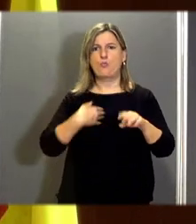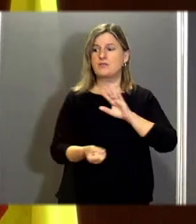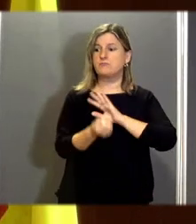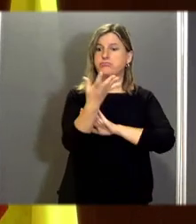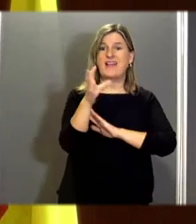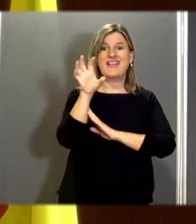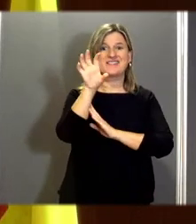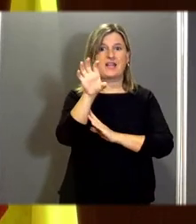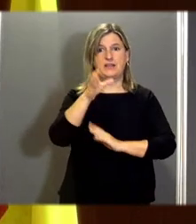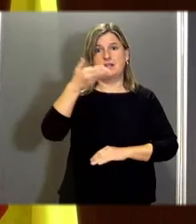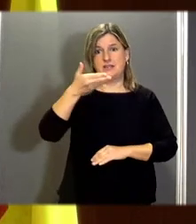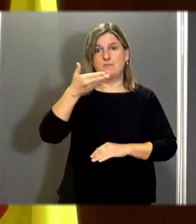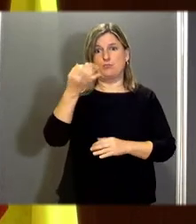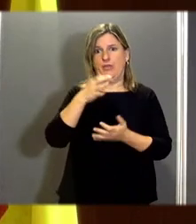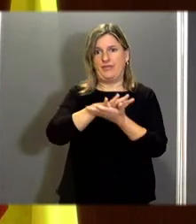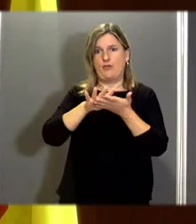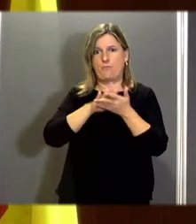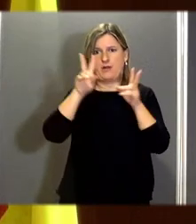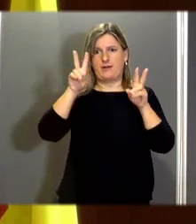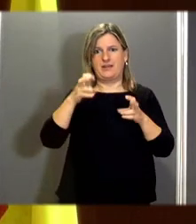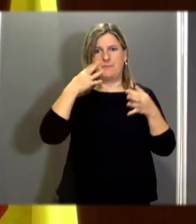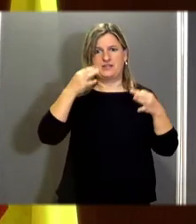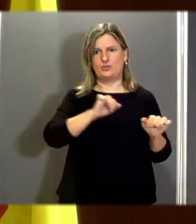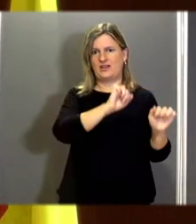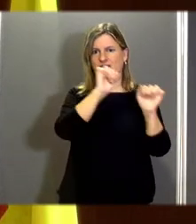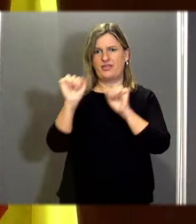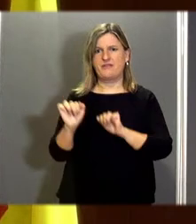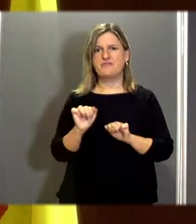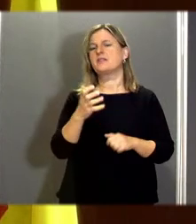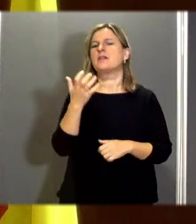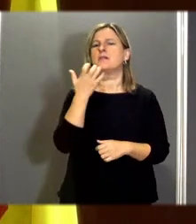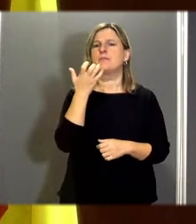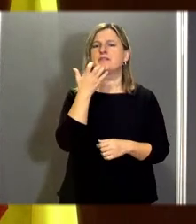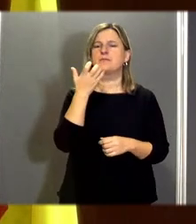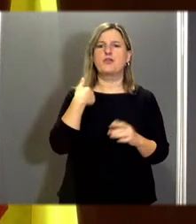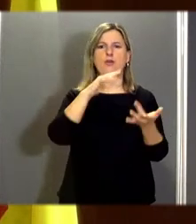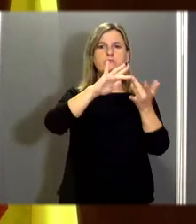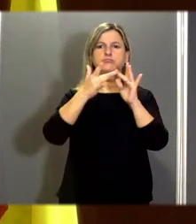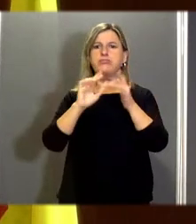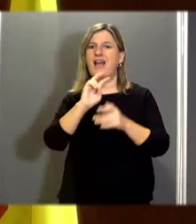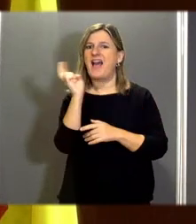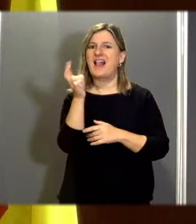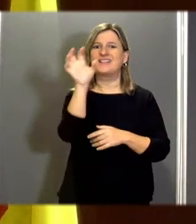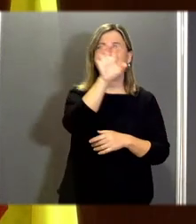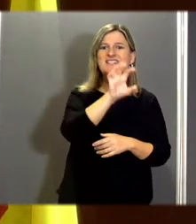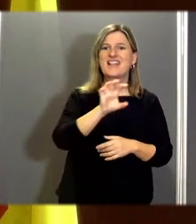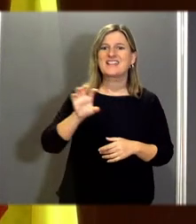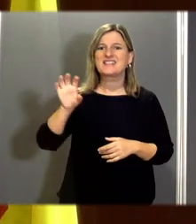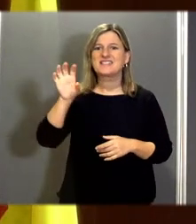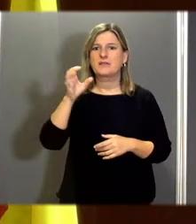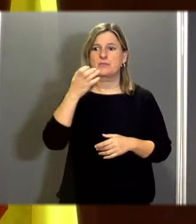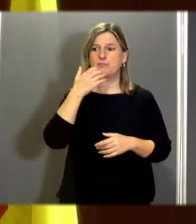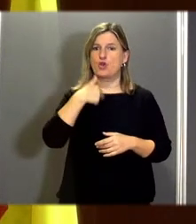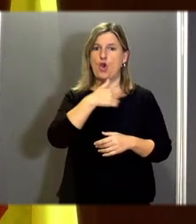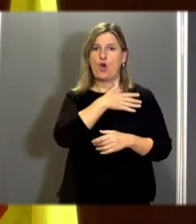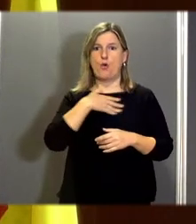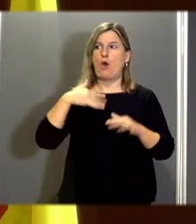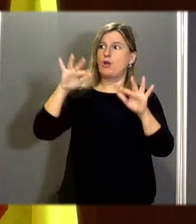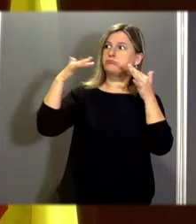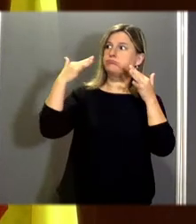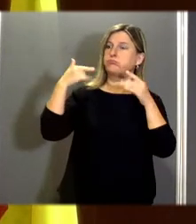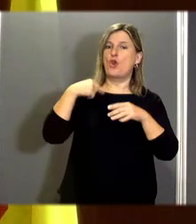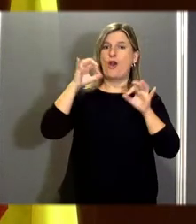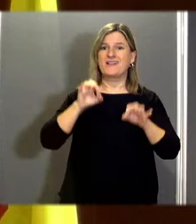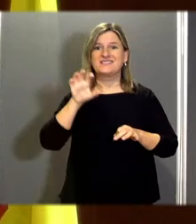dels factors claus que s'han de tenir en compte. Si es parla amb altres estats, si un es projecta com un estat, el que no pot és no